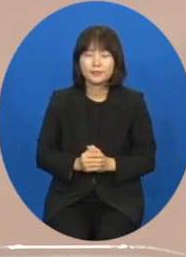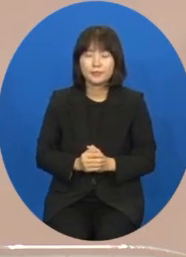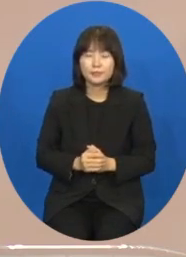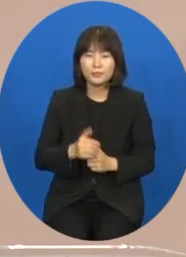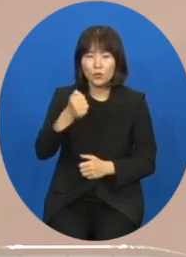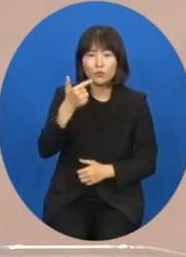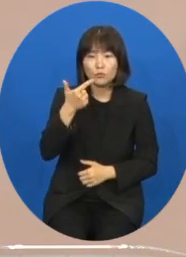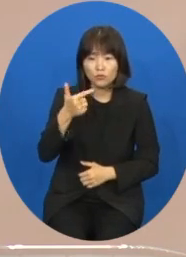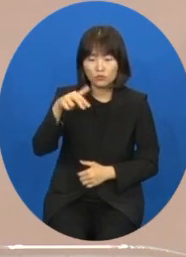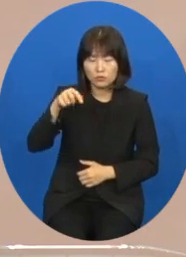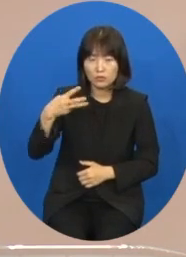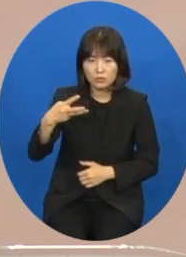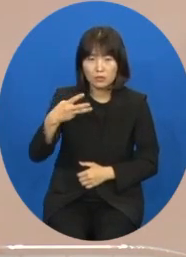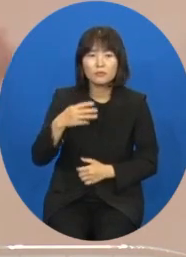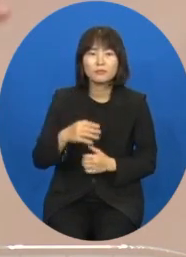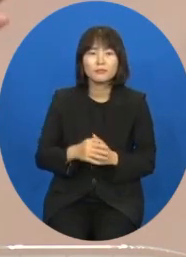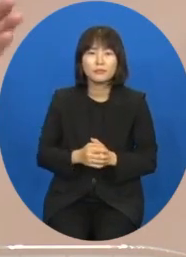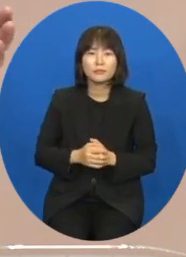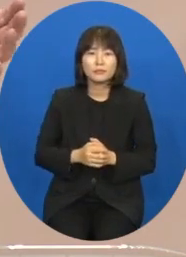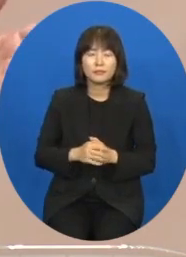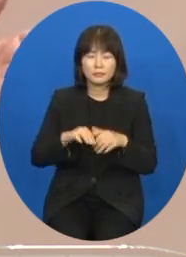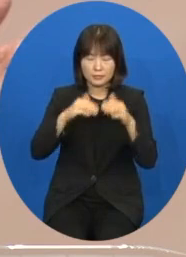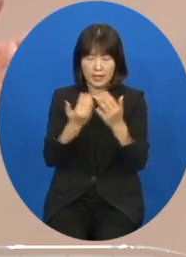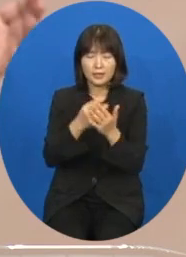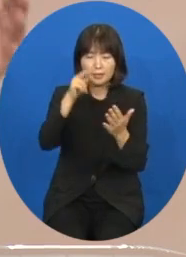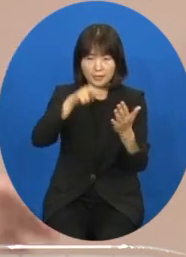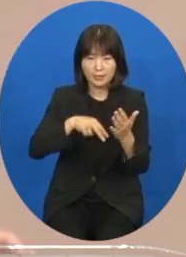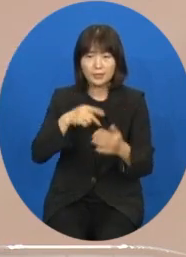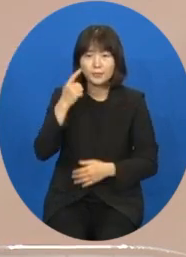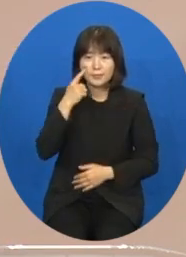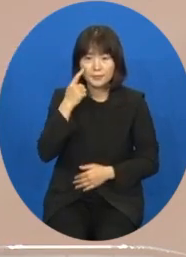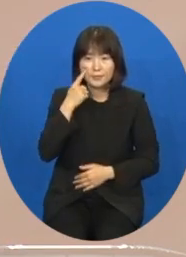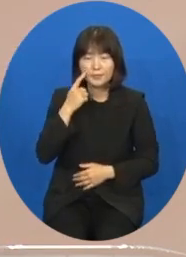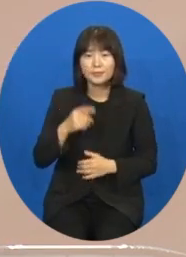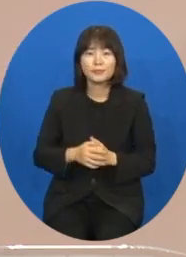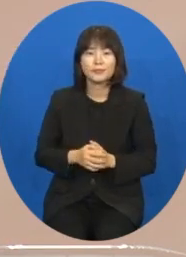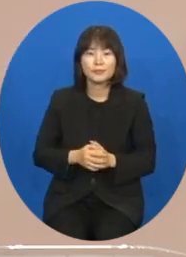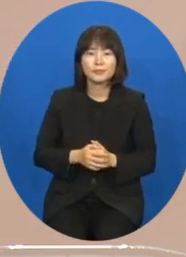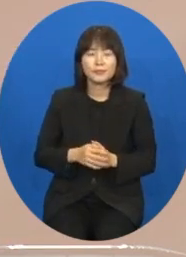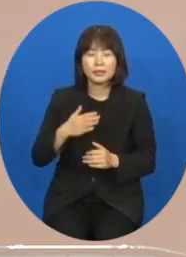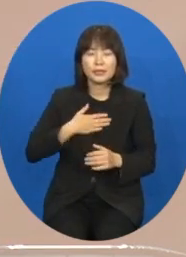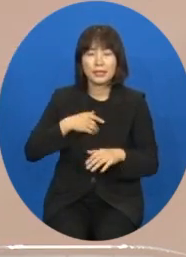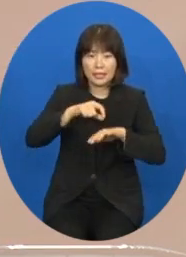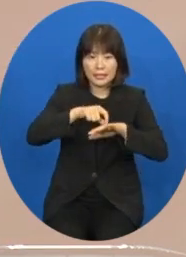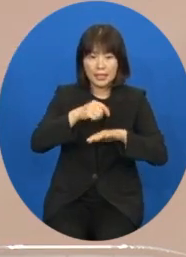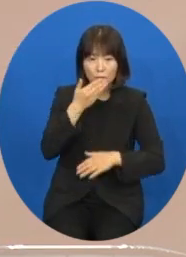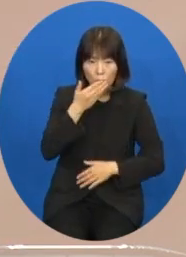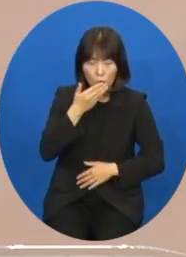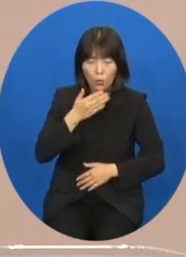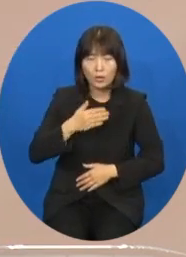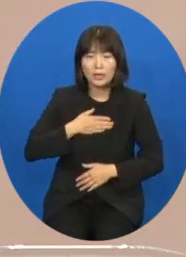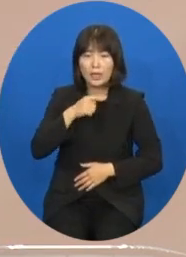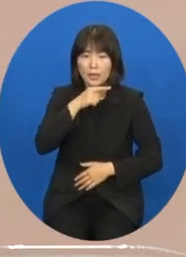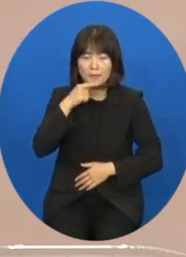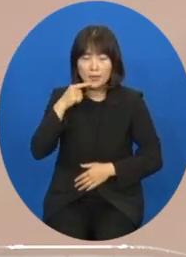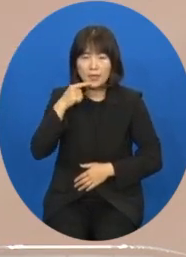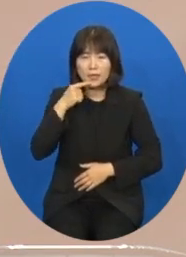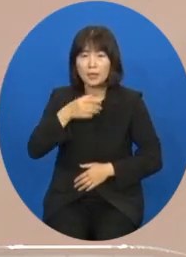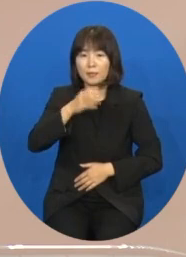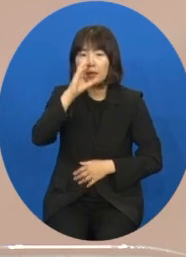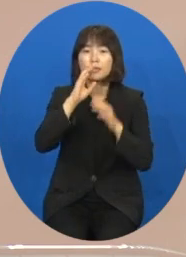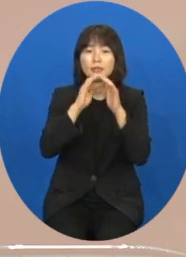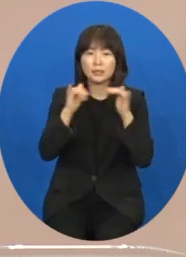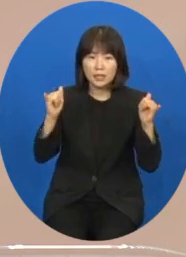겁니다. 56절에 말씀했는데 우리 다 같이 한번 읽겠습니다. 56절. 내 살을 먹고 내 피를